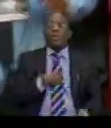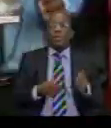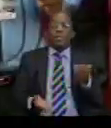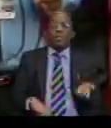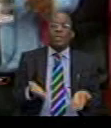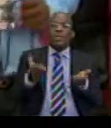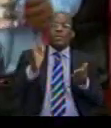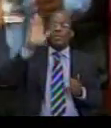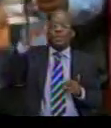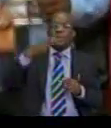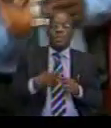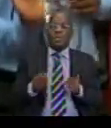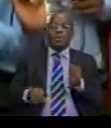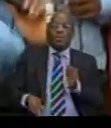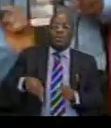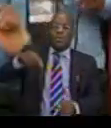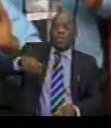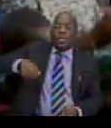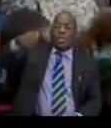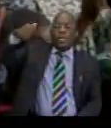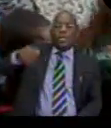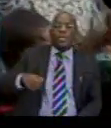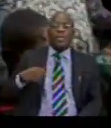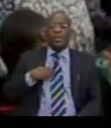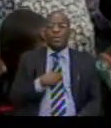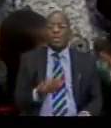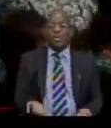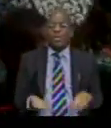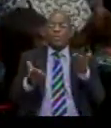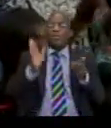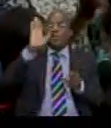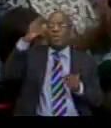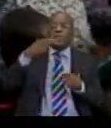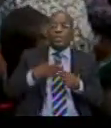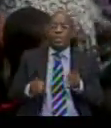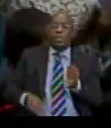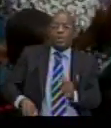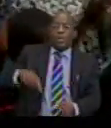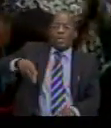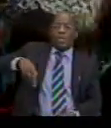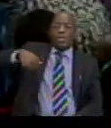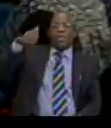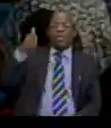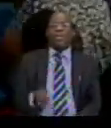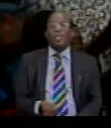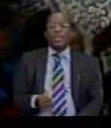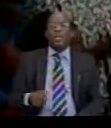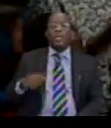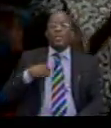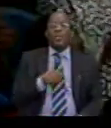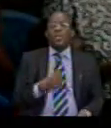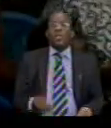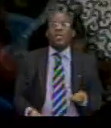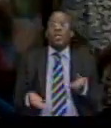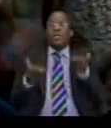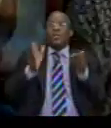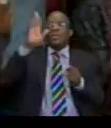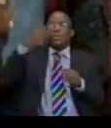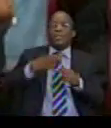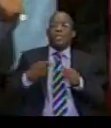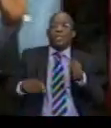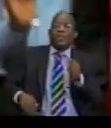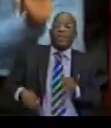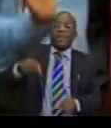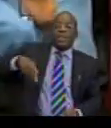Élevons. On le chante encore, nous élevons, nous élevons, nous élevons le roi des